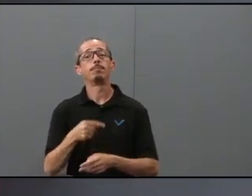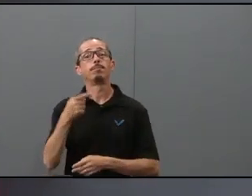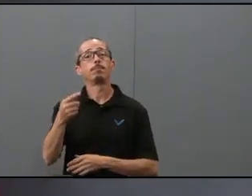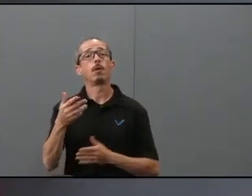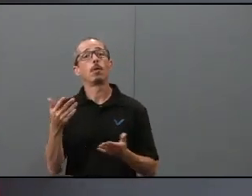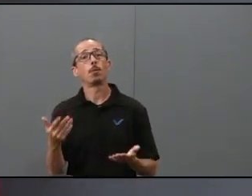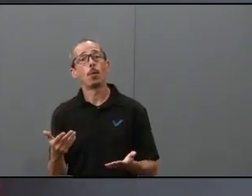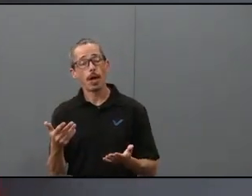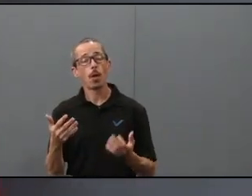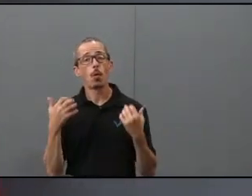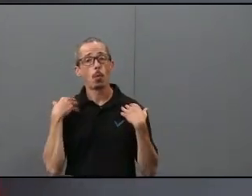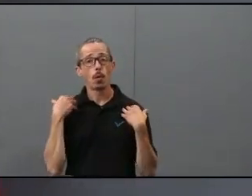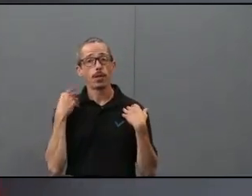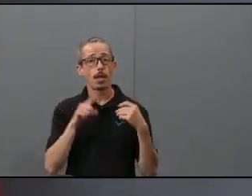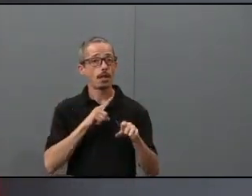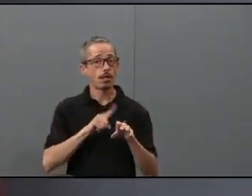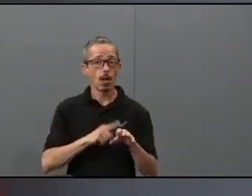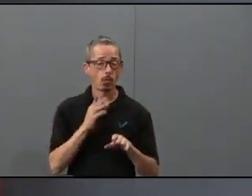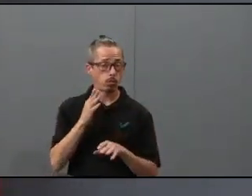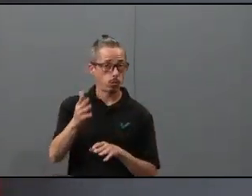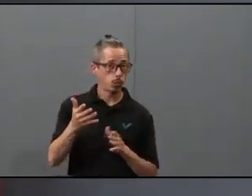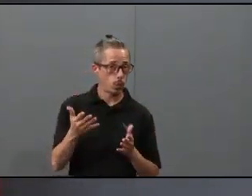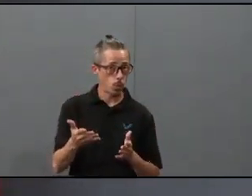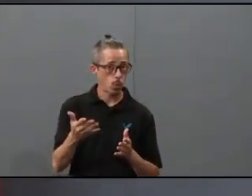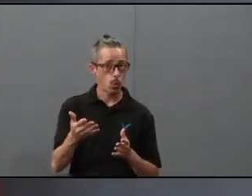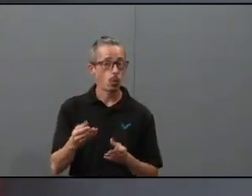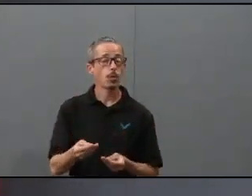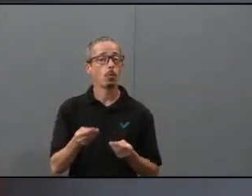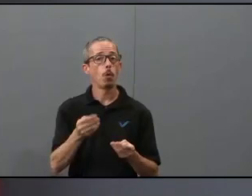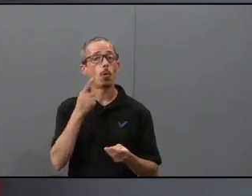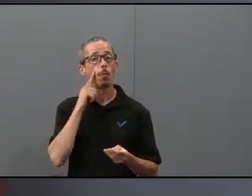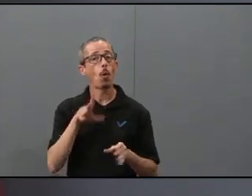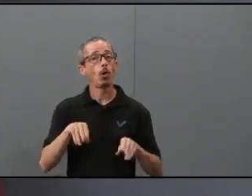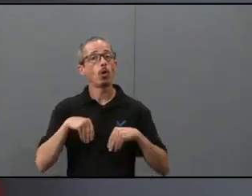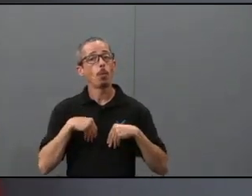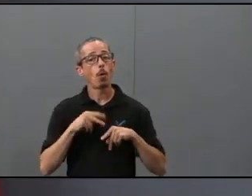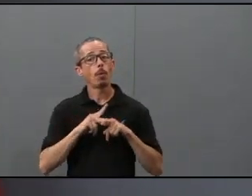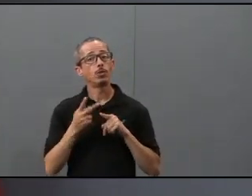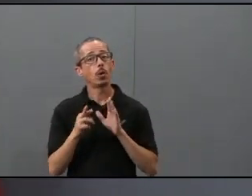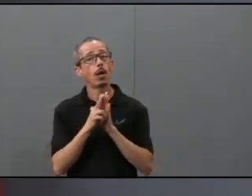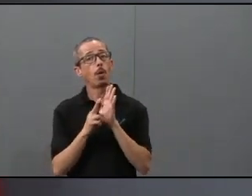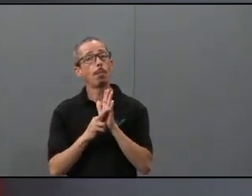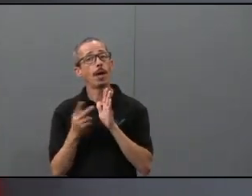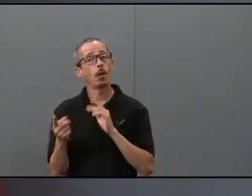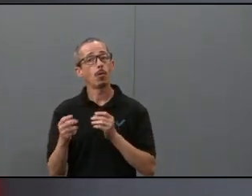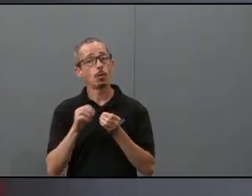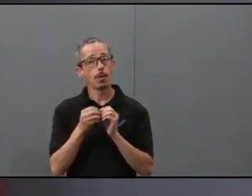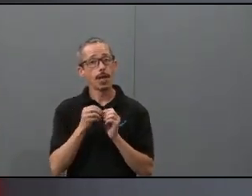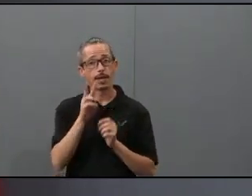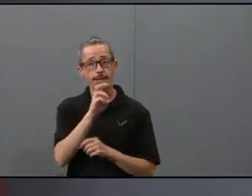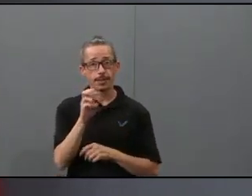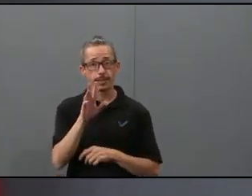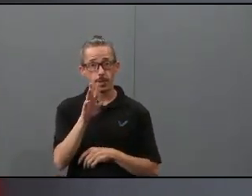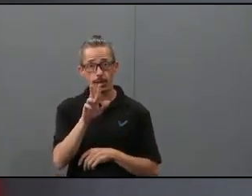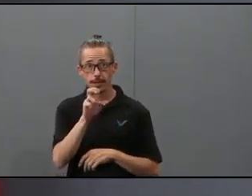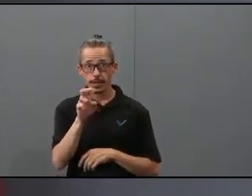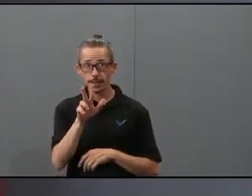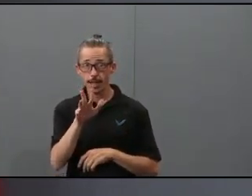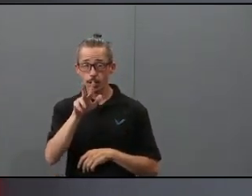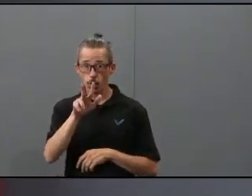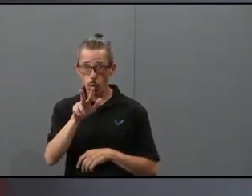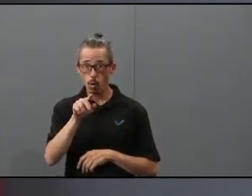subséquente du conseil tenu à une date ultérieure sera déposée pour adoption le projet de règlement numéro 653